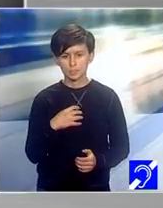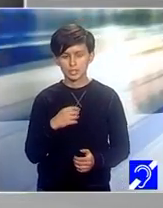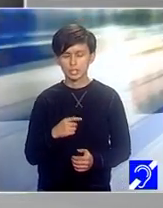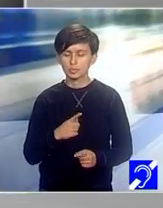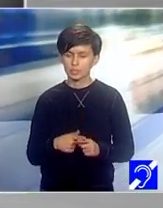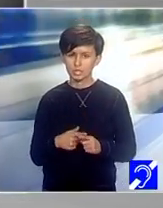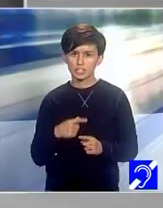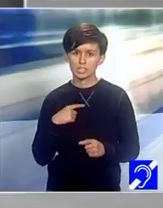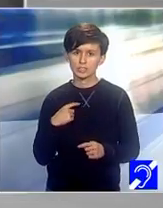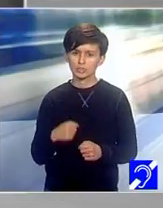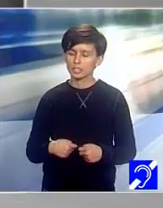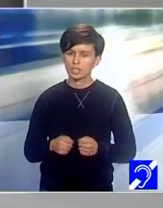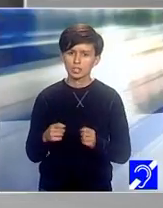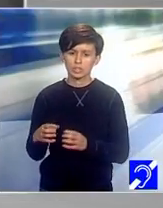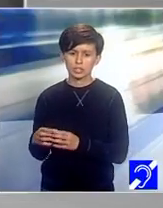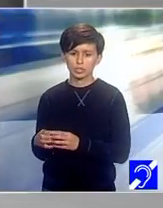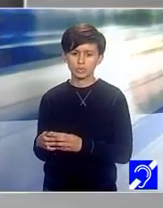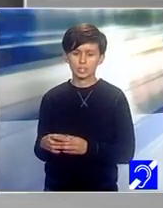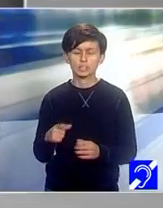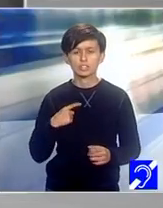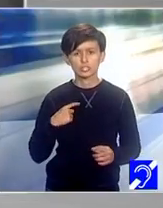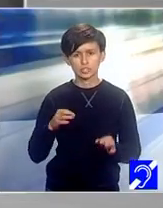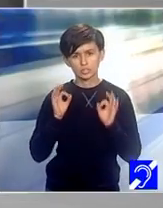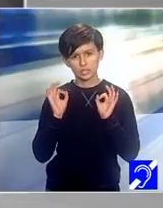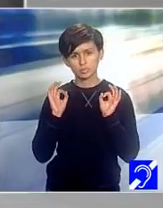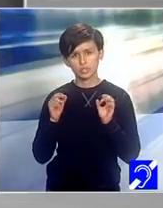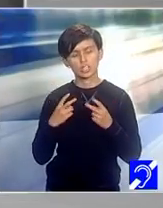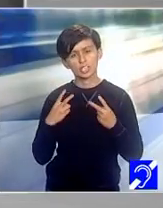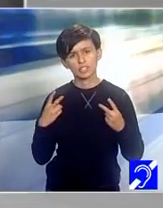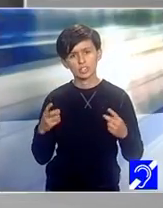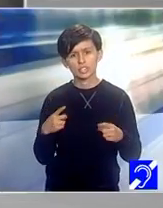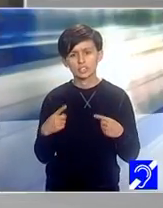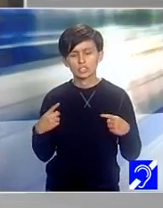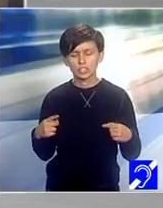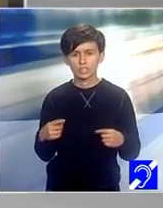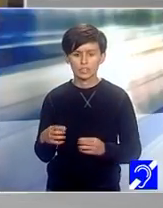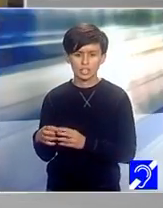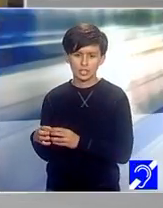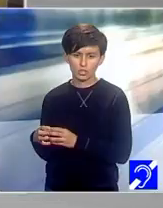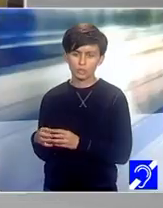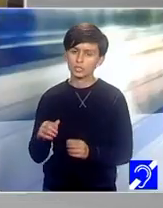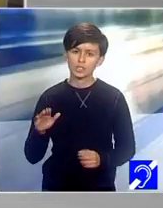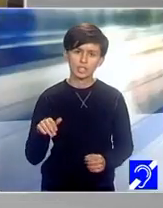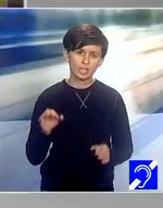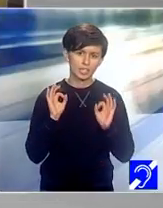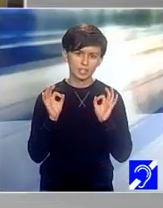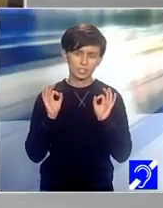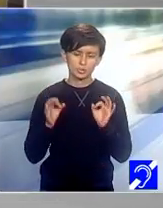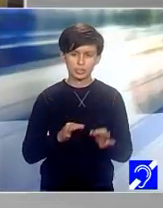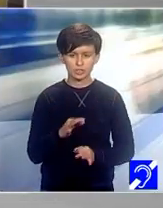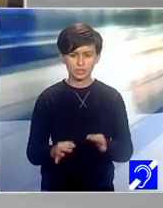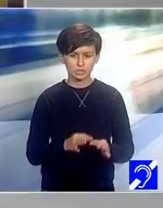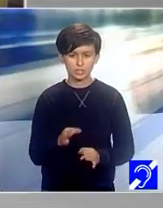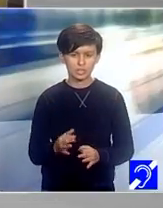toate comunitățile și sunt speciale, valoroase și fiecare comunitate are specificul tradițional